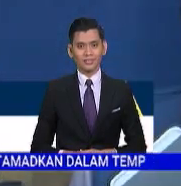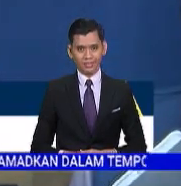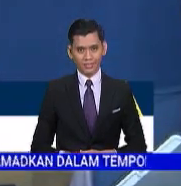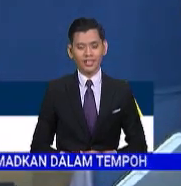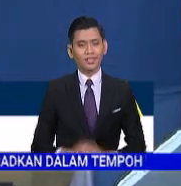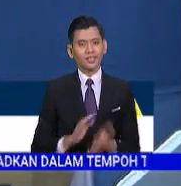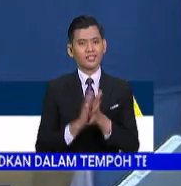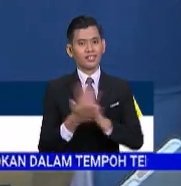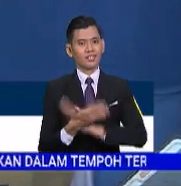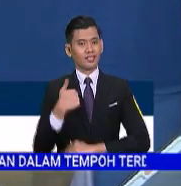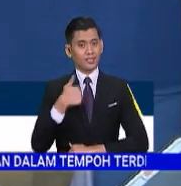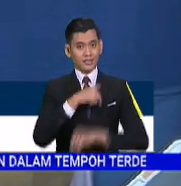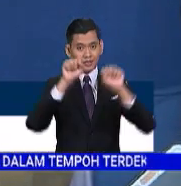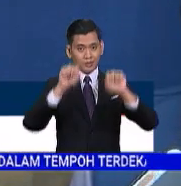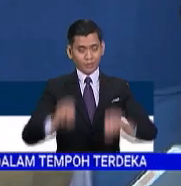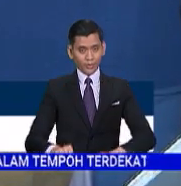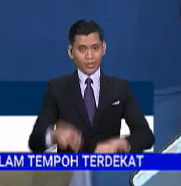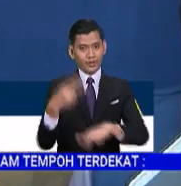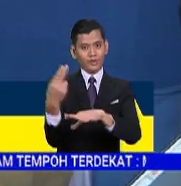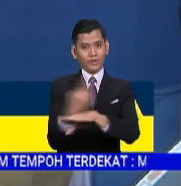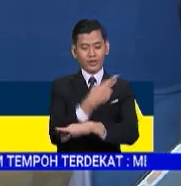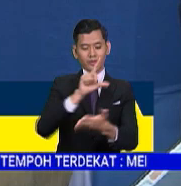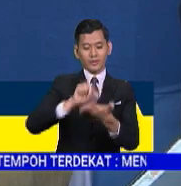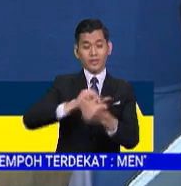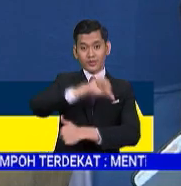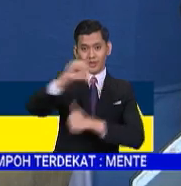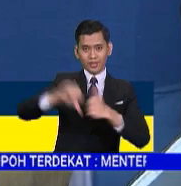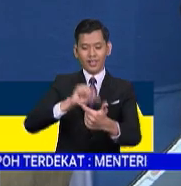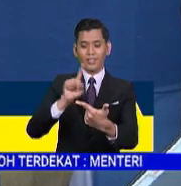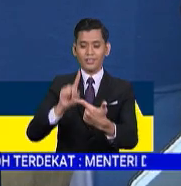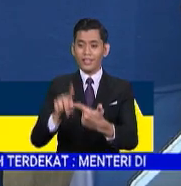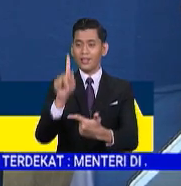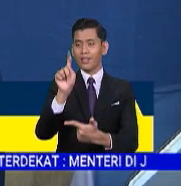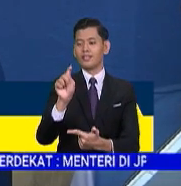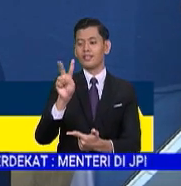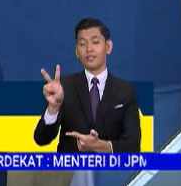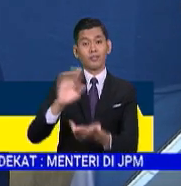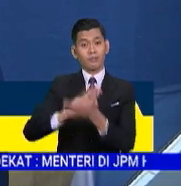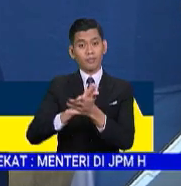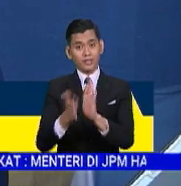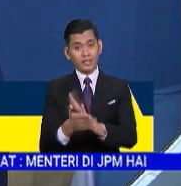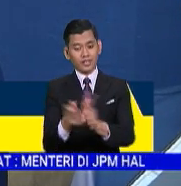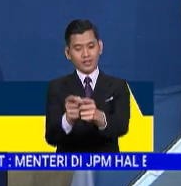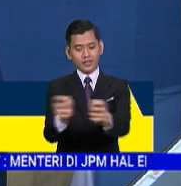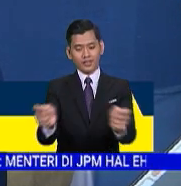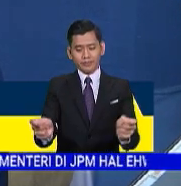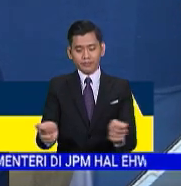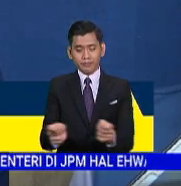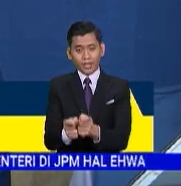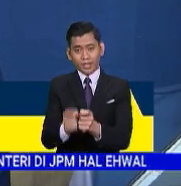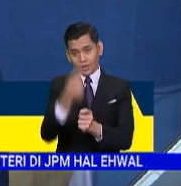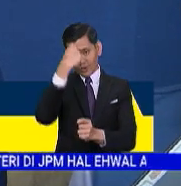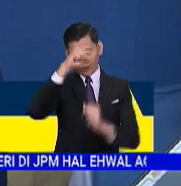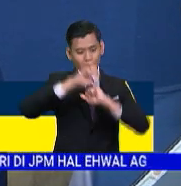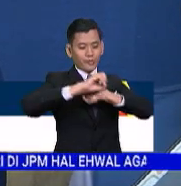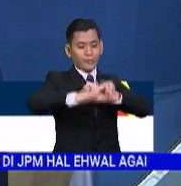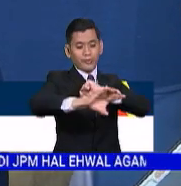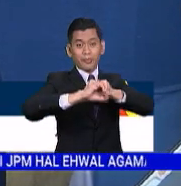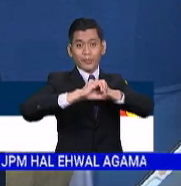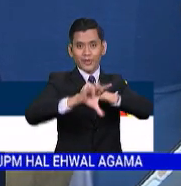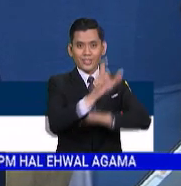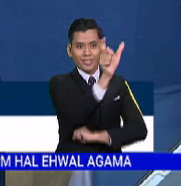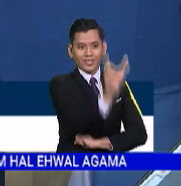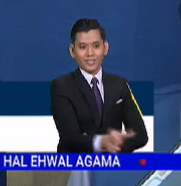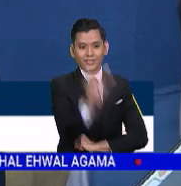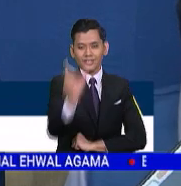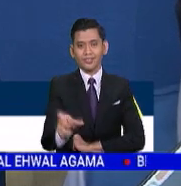Mereka. Jadi kita boleh menggunakan medium TV ini sebagai satu saluran yang untuk mempromosikan calon-calon dan